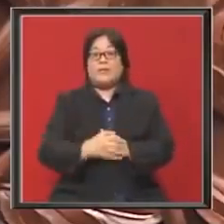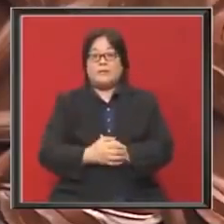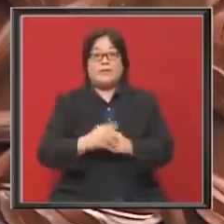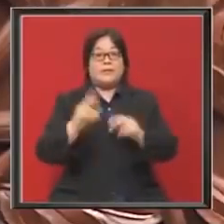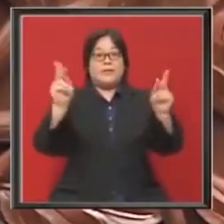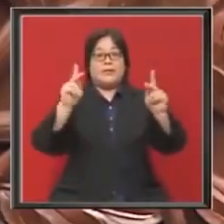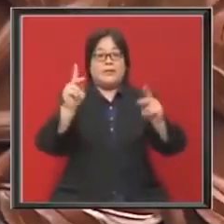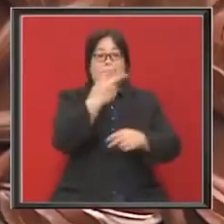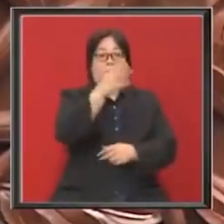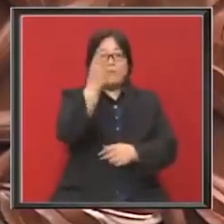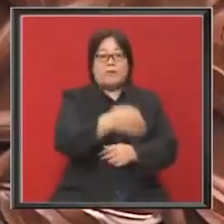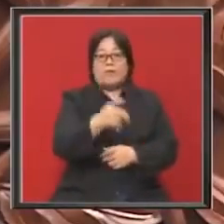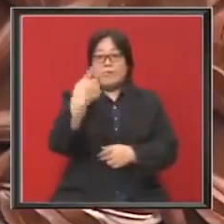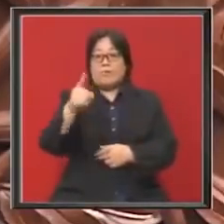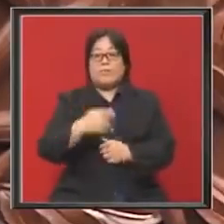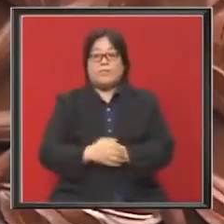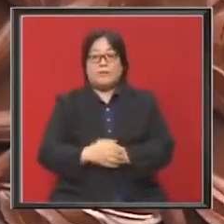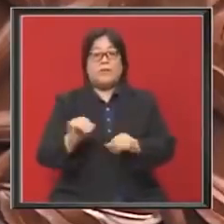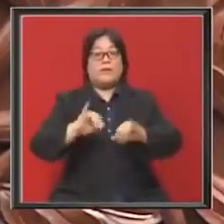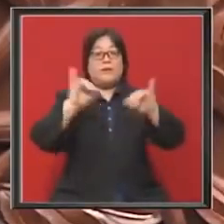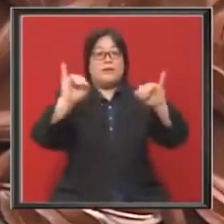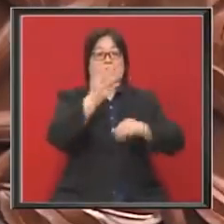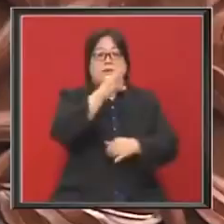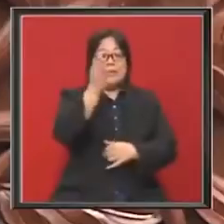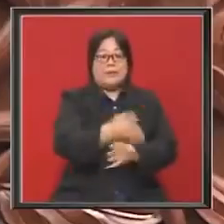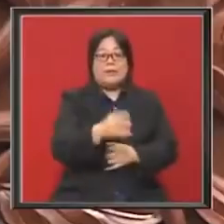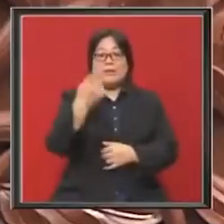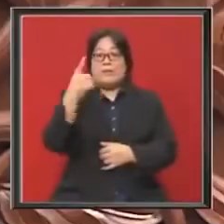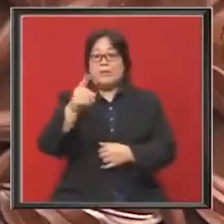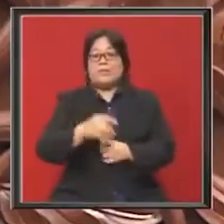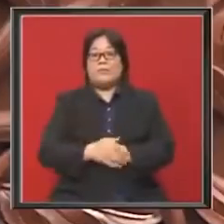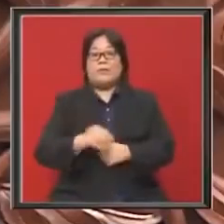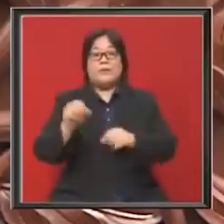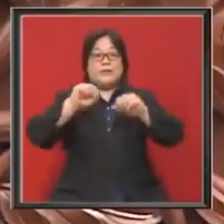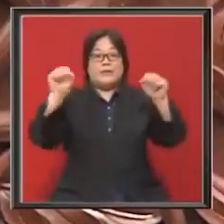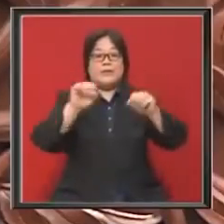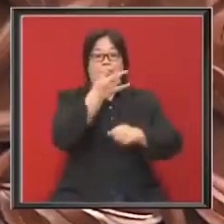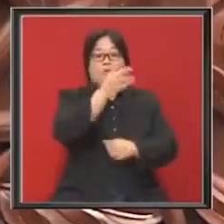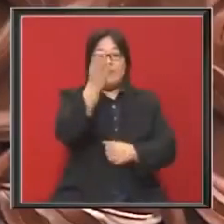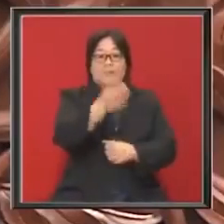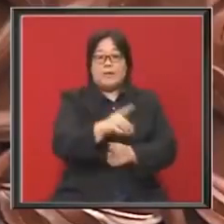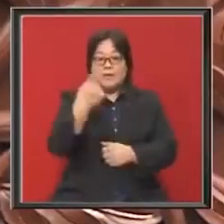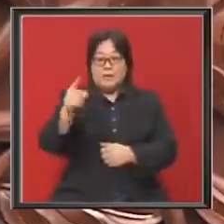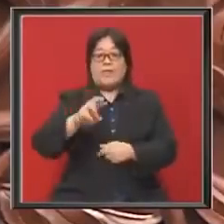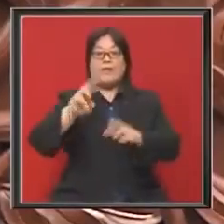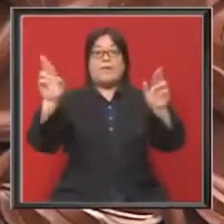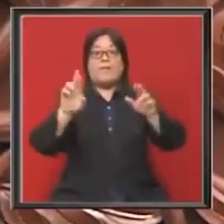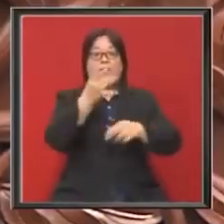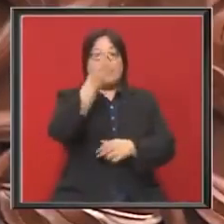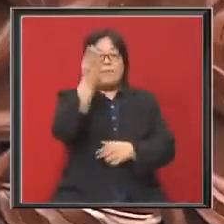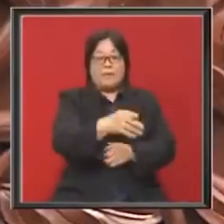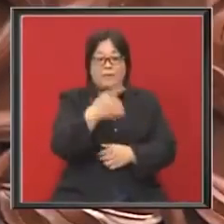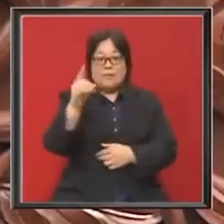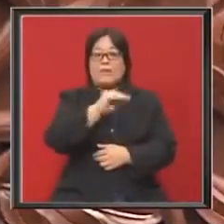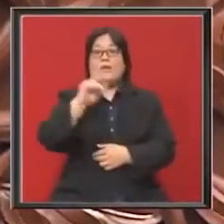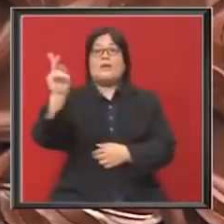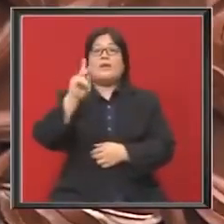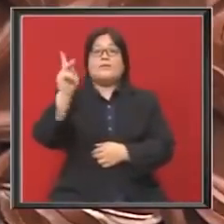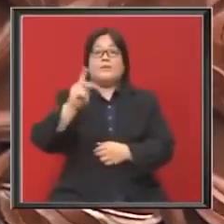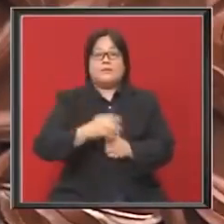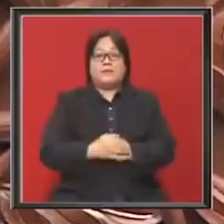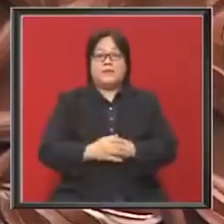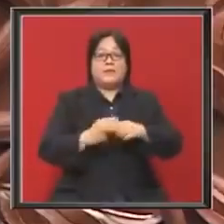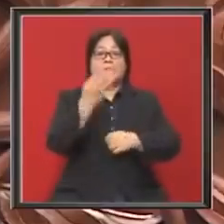Kamis 12 Nov isnin 16 Nov sela-sela 17 Nov Rabu 18 November dan